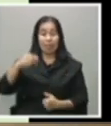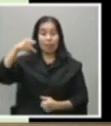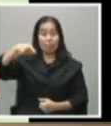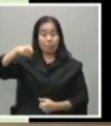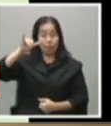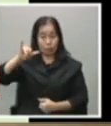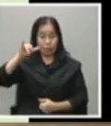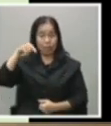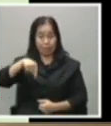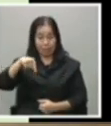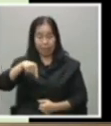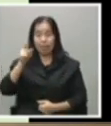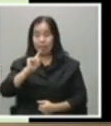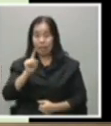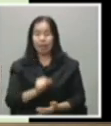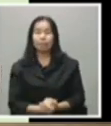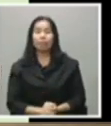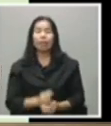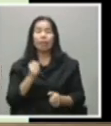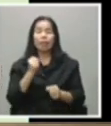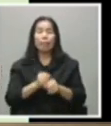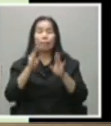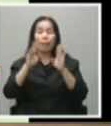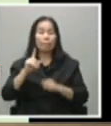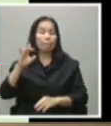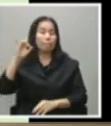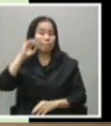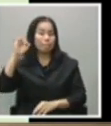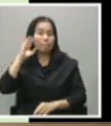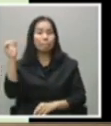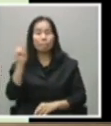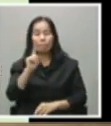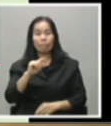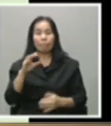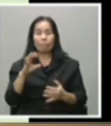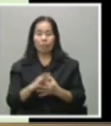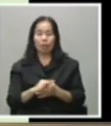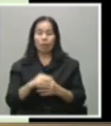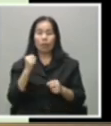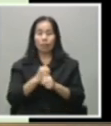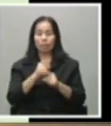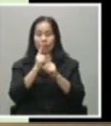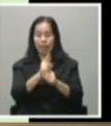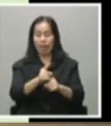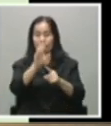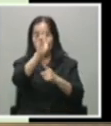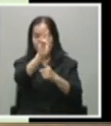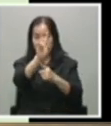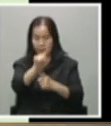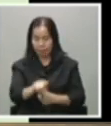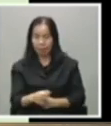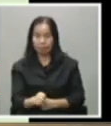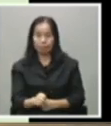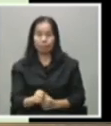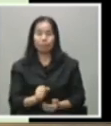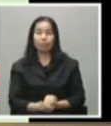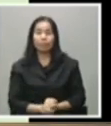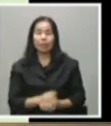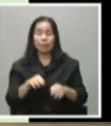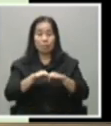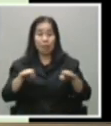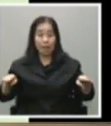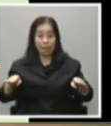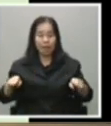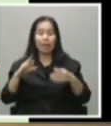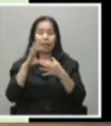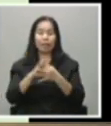าท่านประธานเป็นการฝ่าฝืนจริยธรรมอันเป็นอุดมการณ์ตามข้อ7ข้อ10และมาตรฐานทางจ